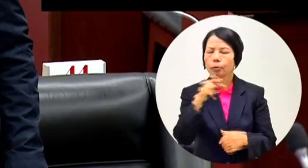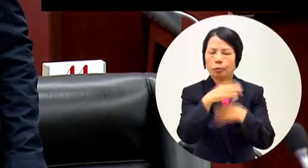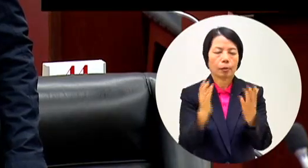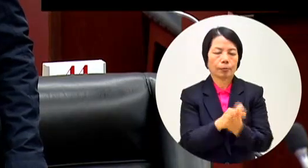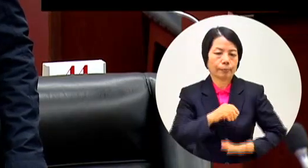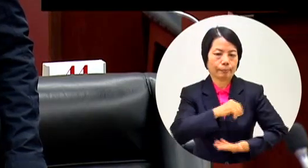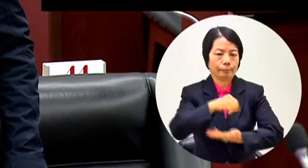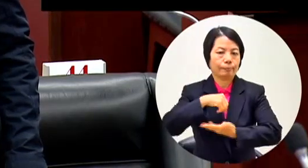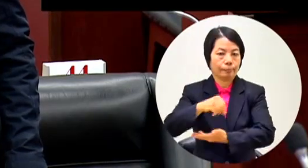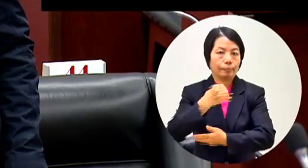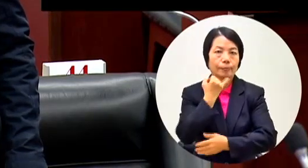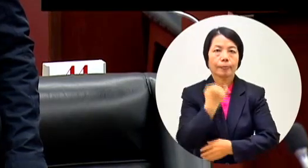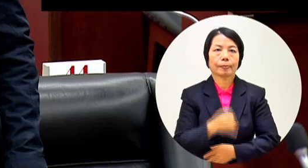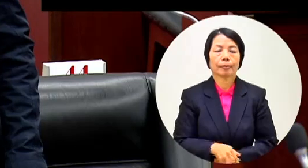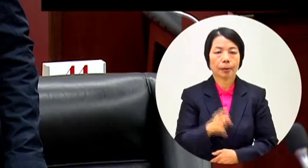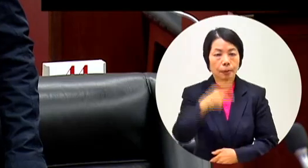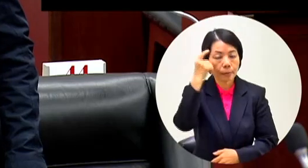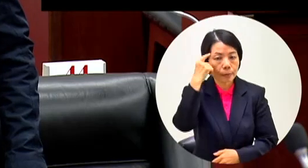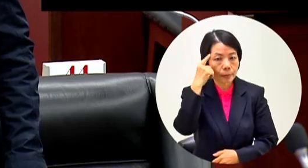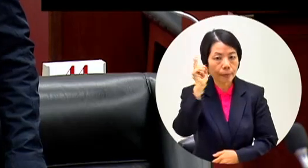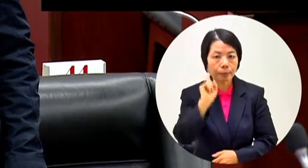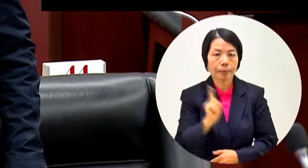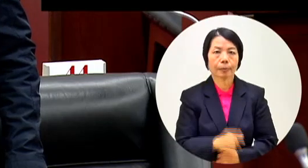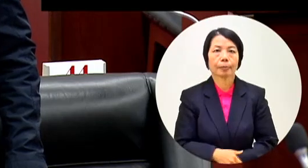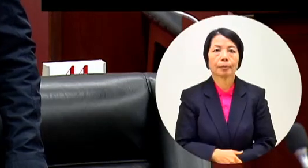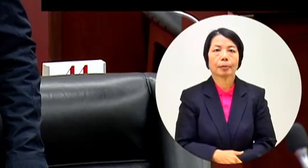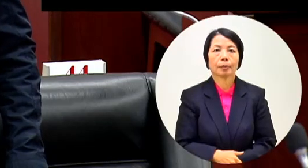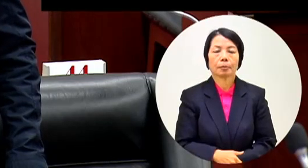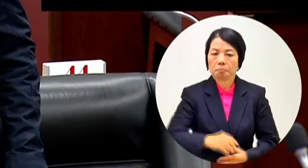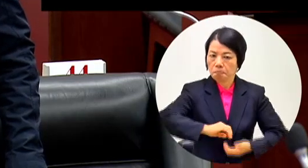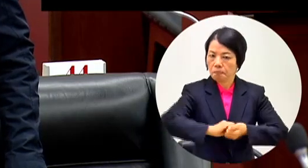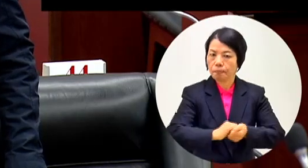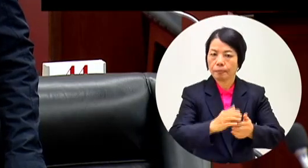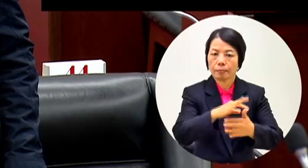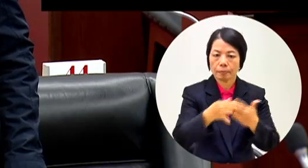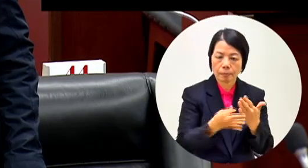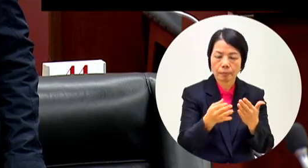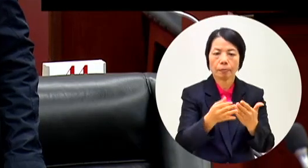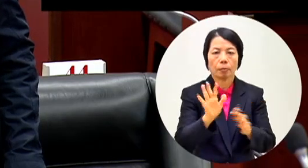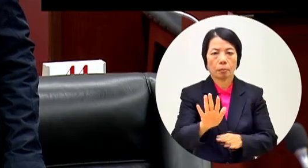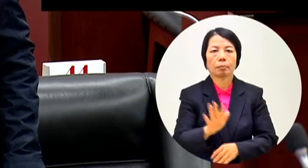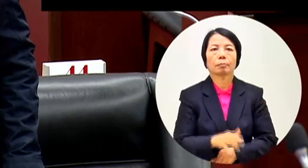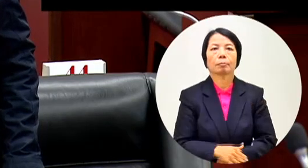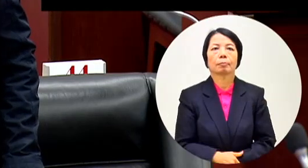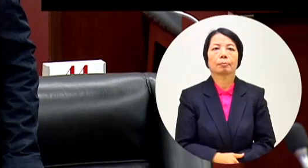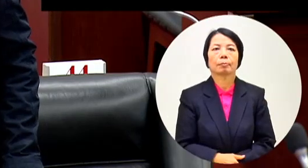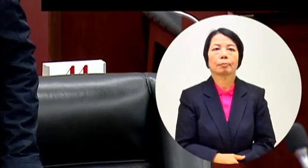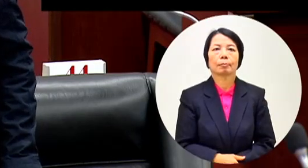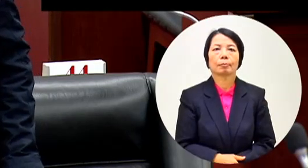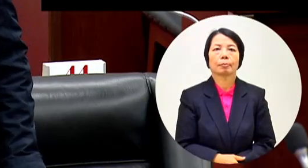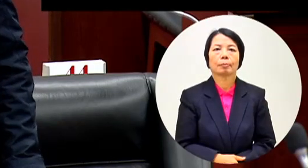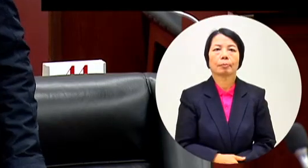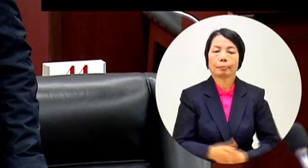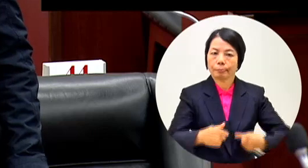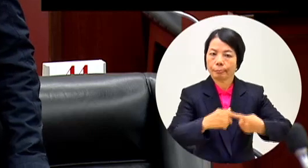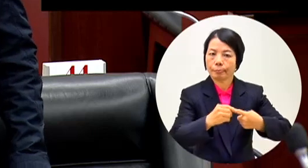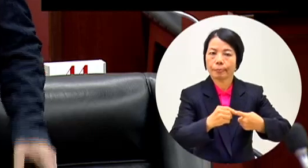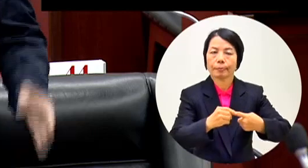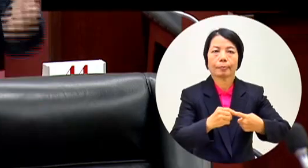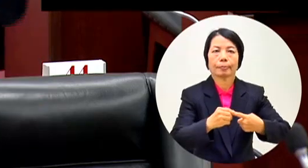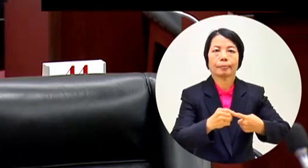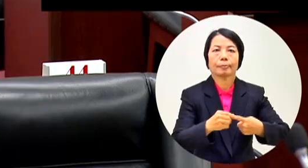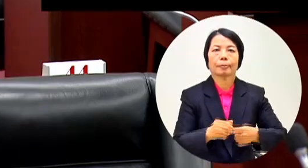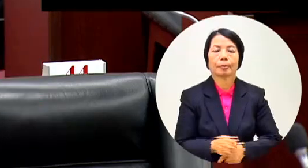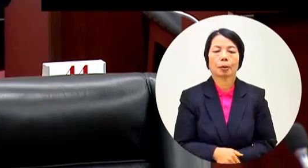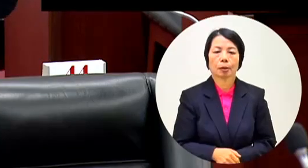象必须要有几个。机制，第一个要公民参与，公